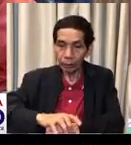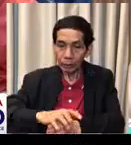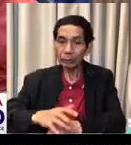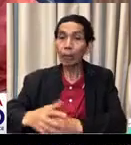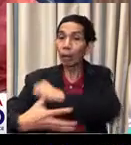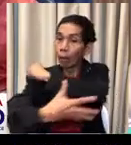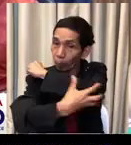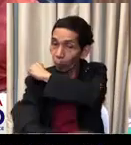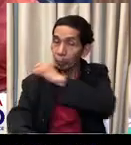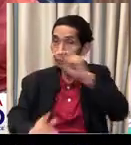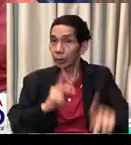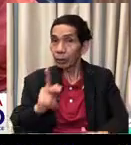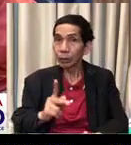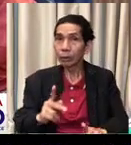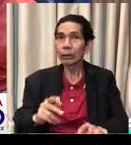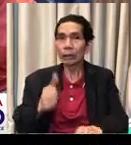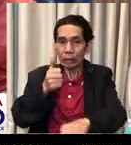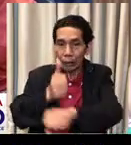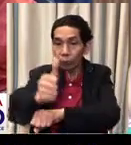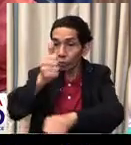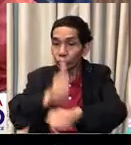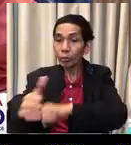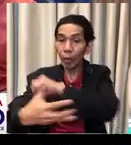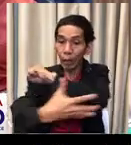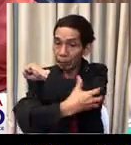mahirap. Dahil inabuso siya.